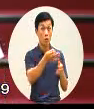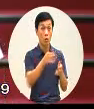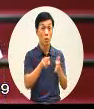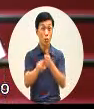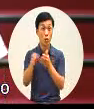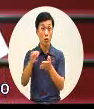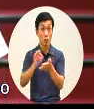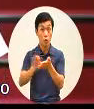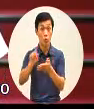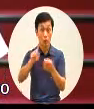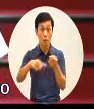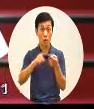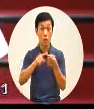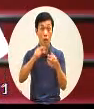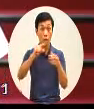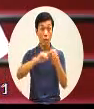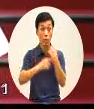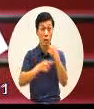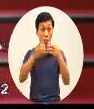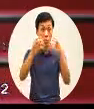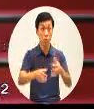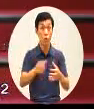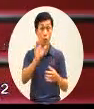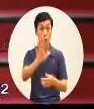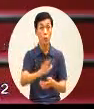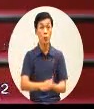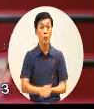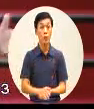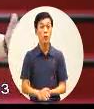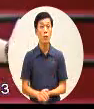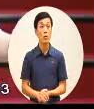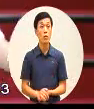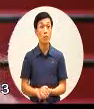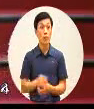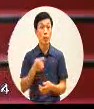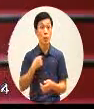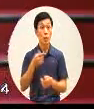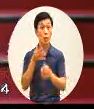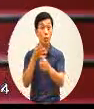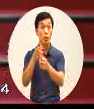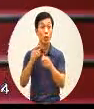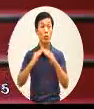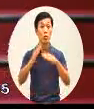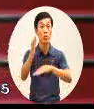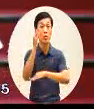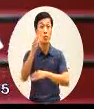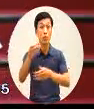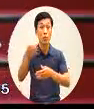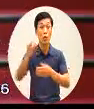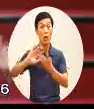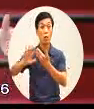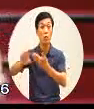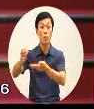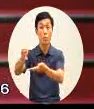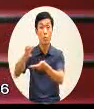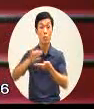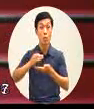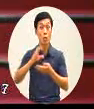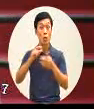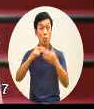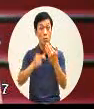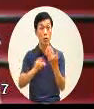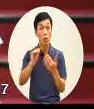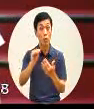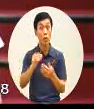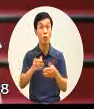要应该是一个办法嘛？那你，我请问一下，市府在收钱有没有办法？有没有地方自治？ 都发局